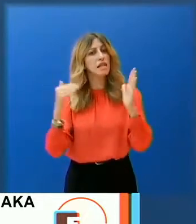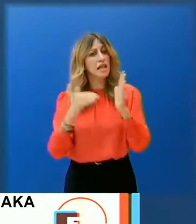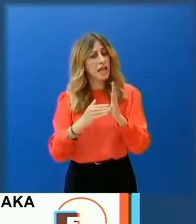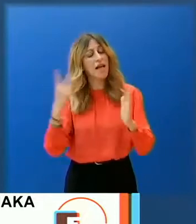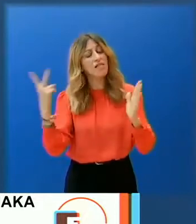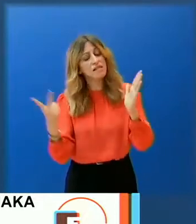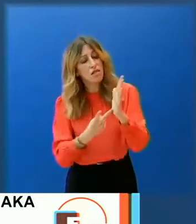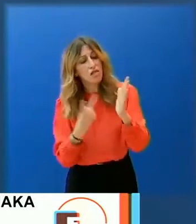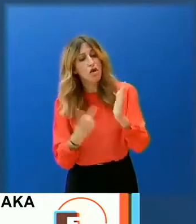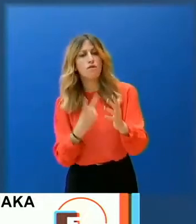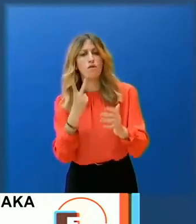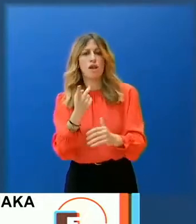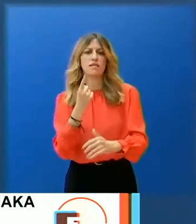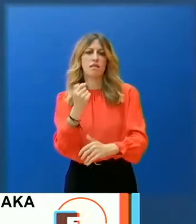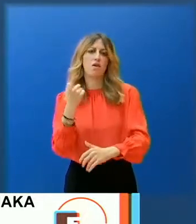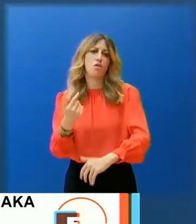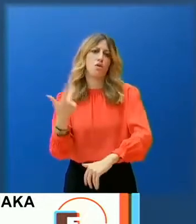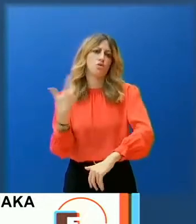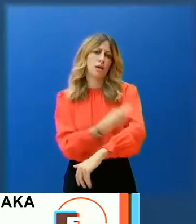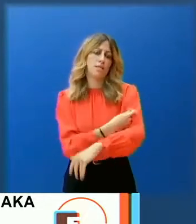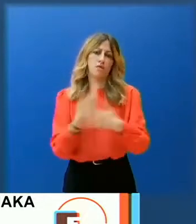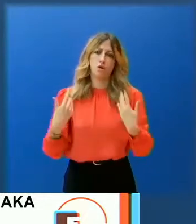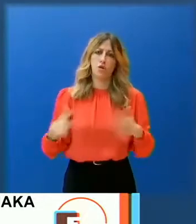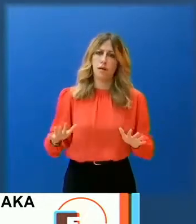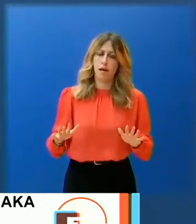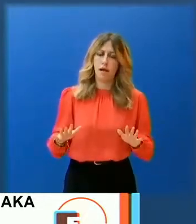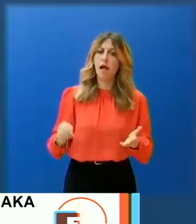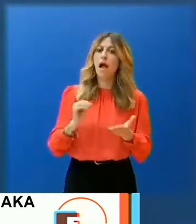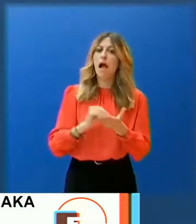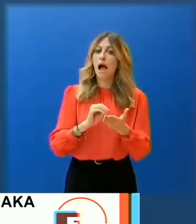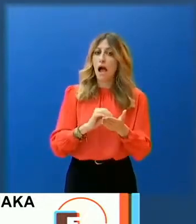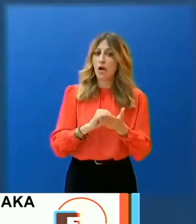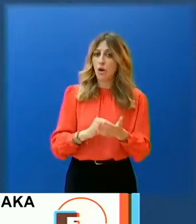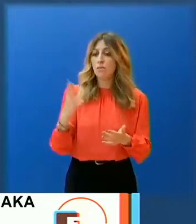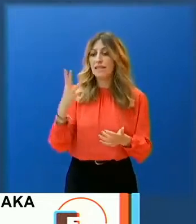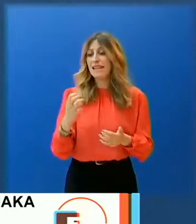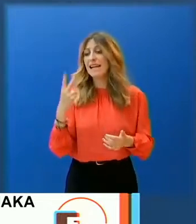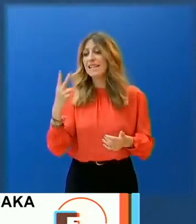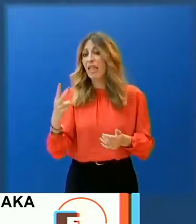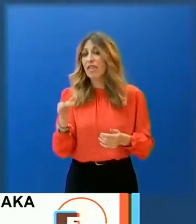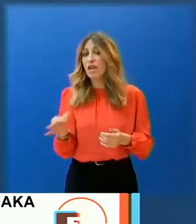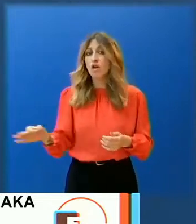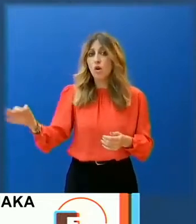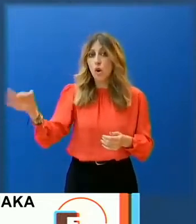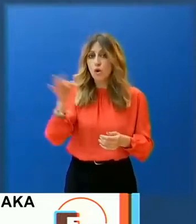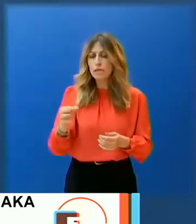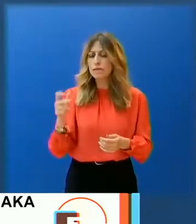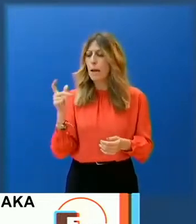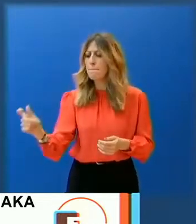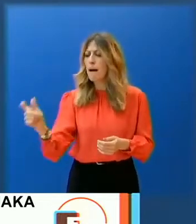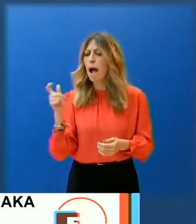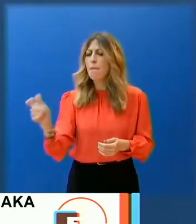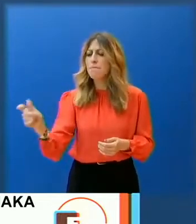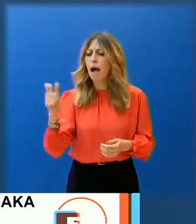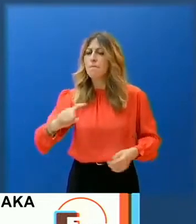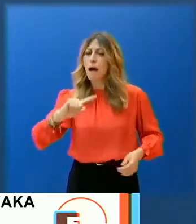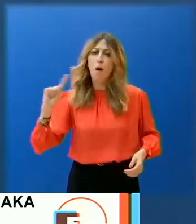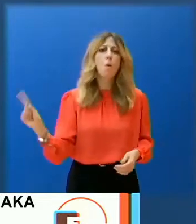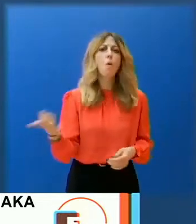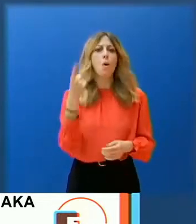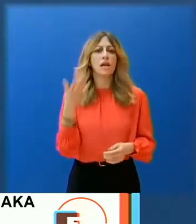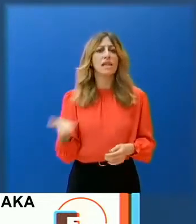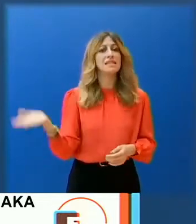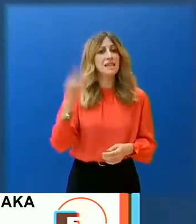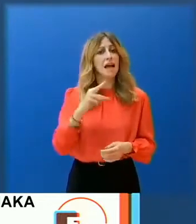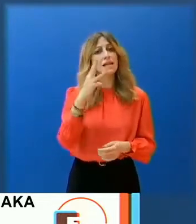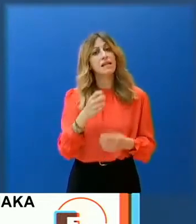Σημειώνεται ότι ήδη έχουν ολοκληρωθεί εμβολιασμοί σε 32 νησιά και σε άλλα 36 ολοκληρώνονται ως το τέλος